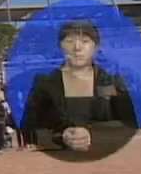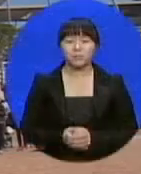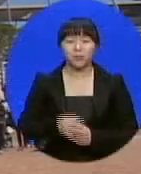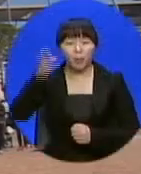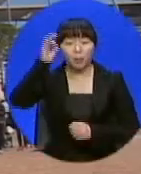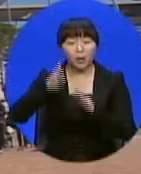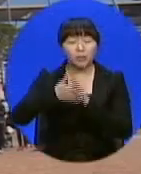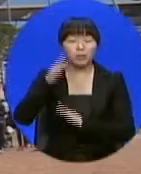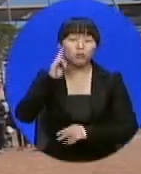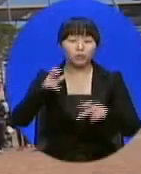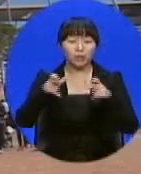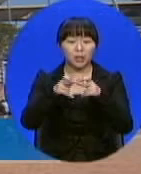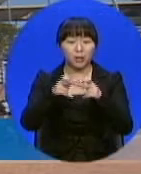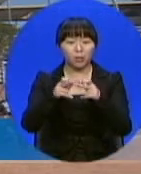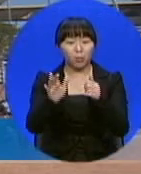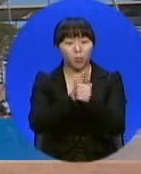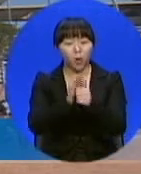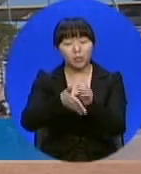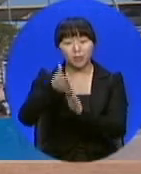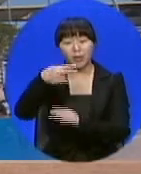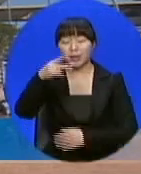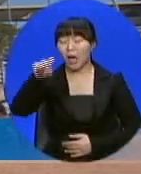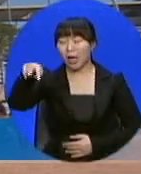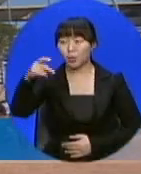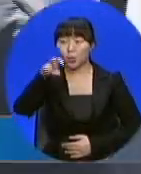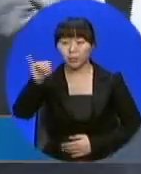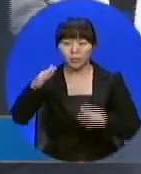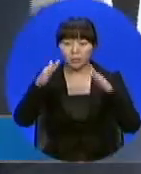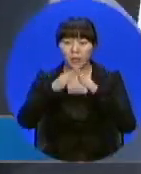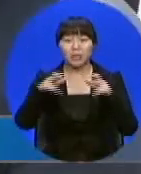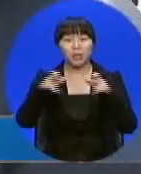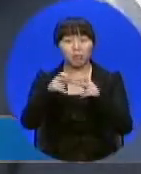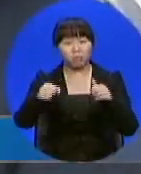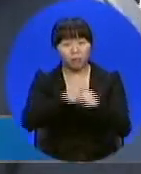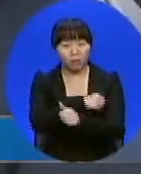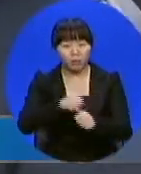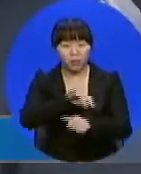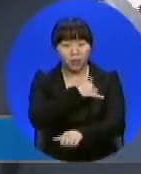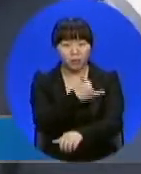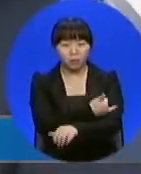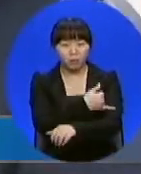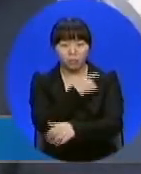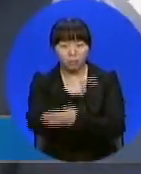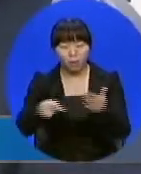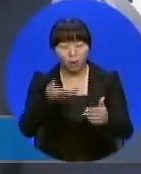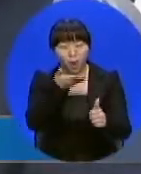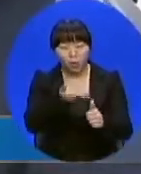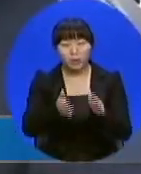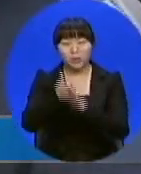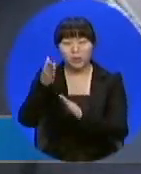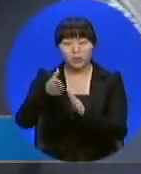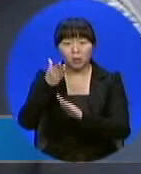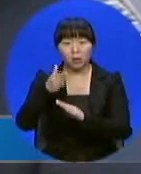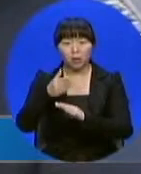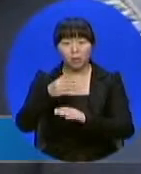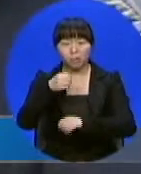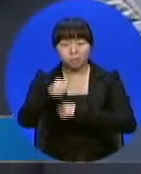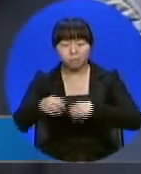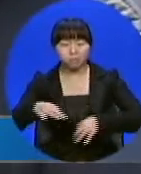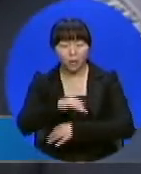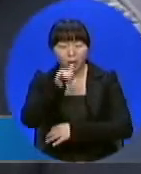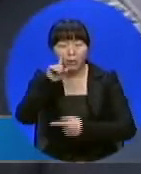포항시 중증장애인 요양시설인 다솜이집이 장애인을 학대하며 인권을 유린하고 시설을 사유화했다는 주장이